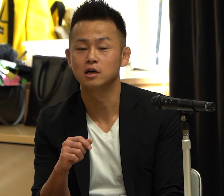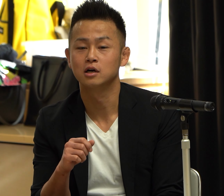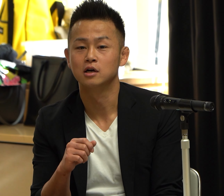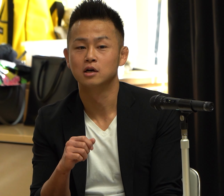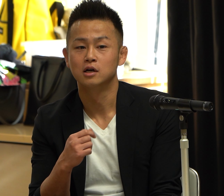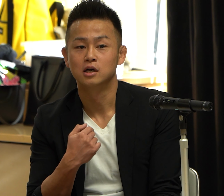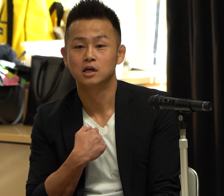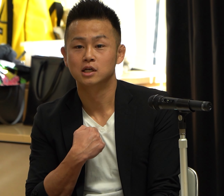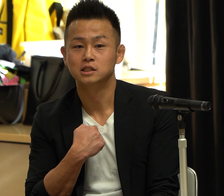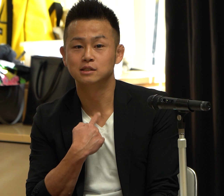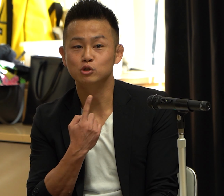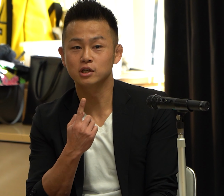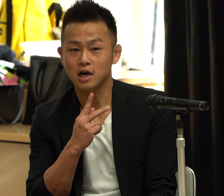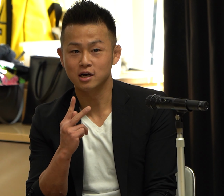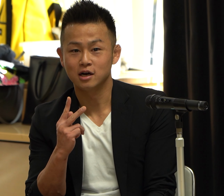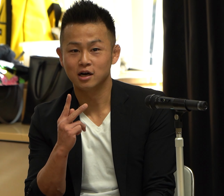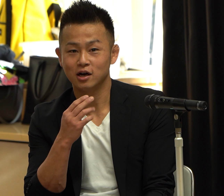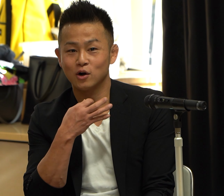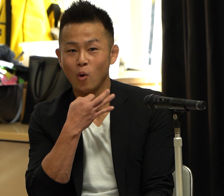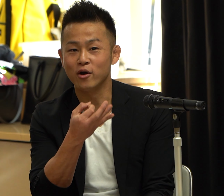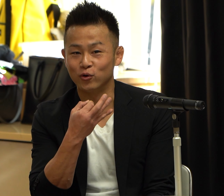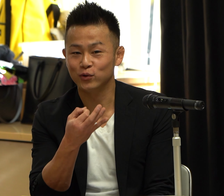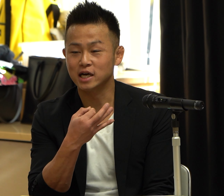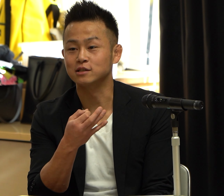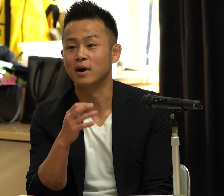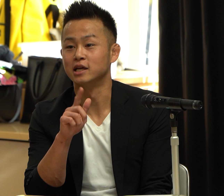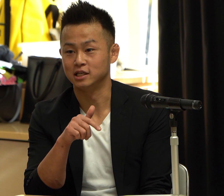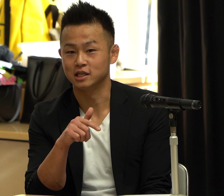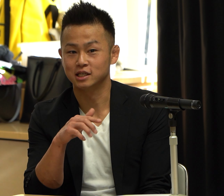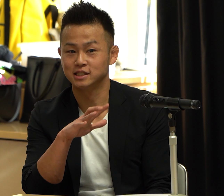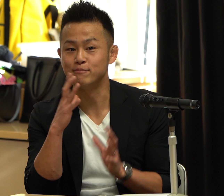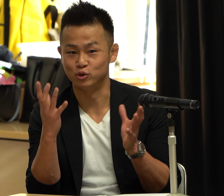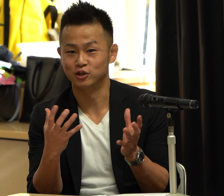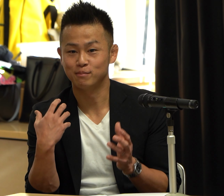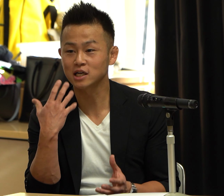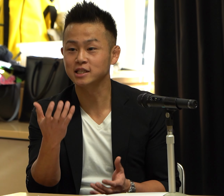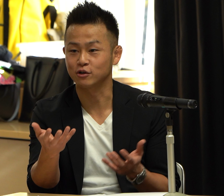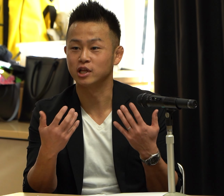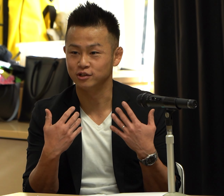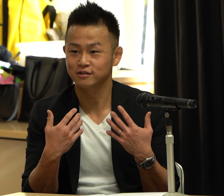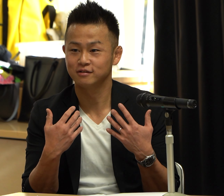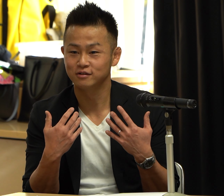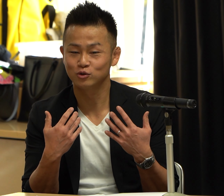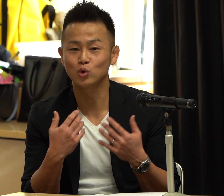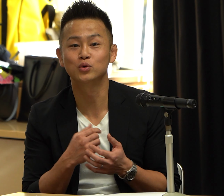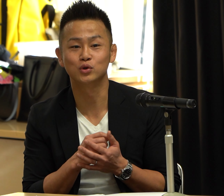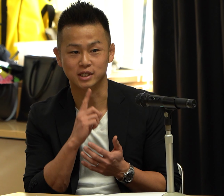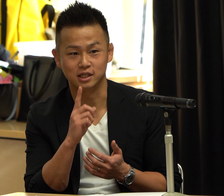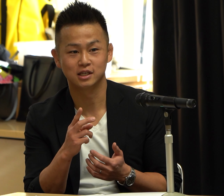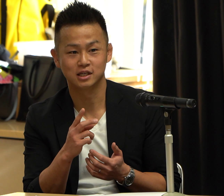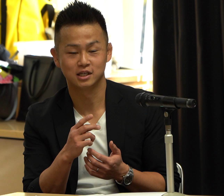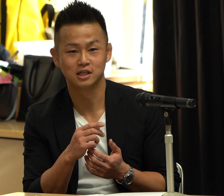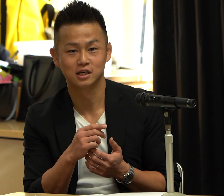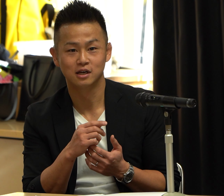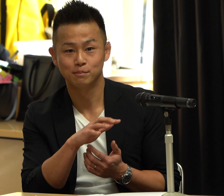が自分が声を出した場合に全部任せてくれるというふ